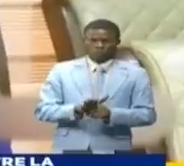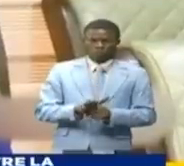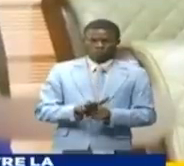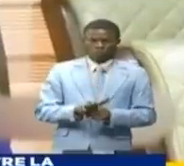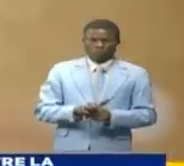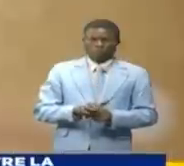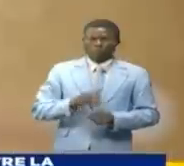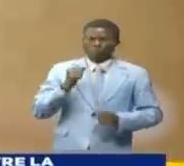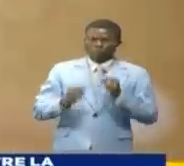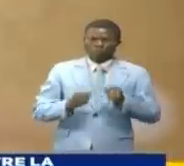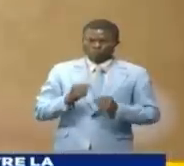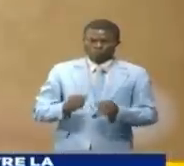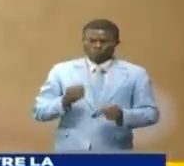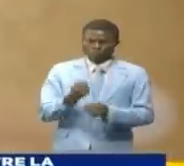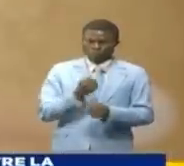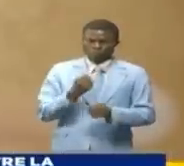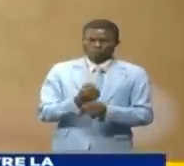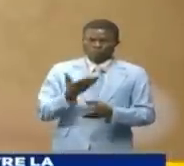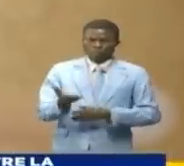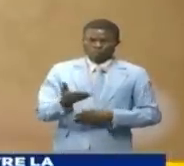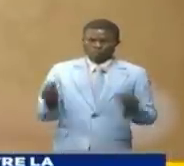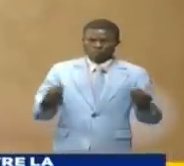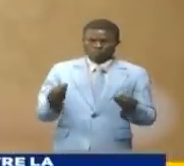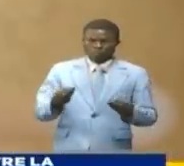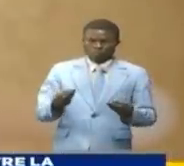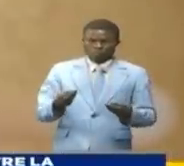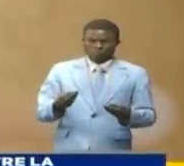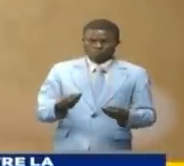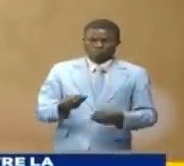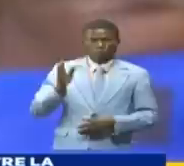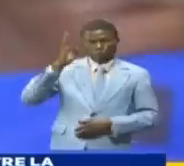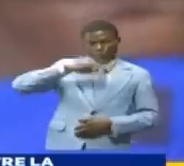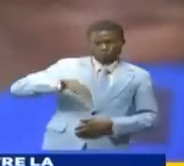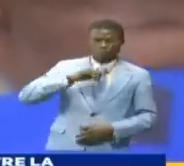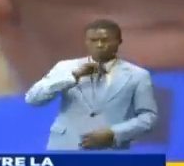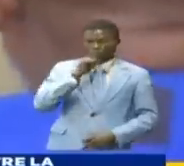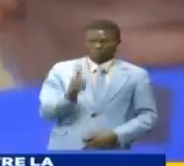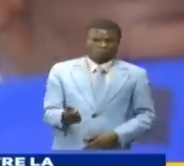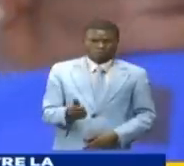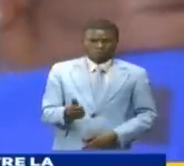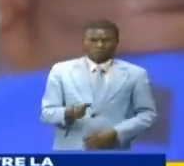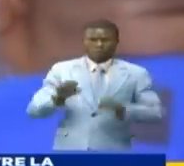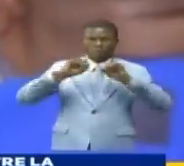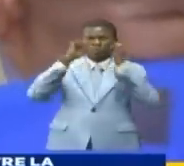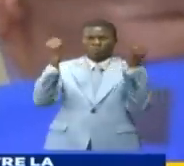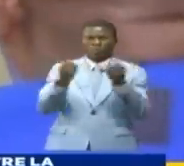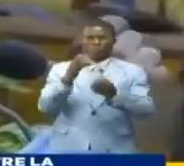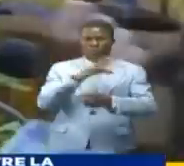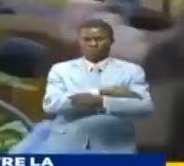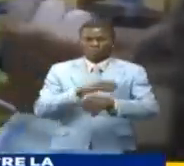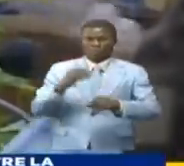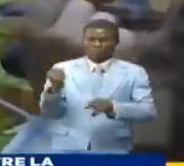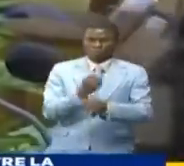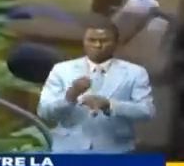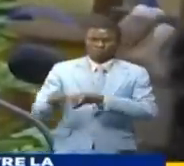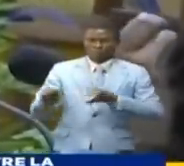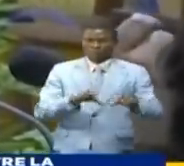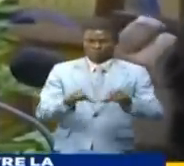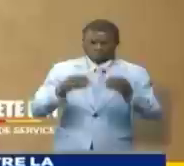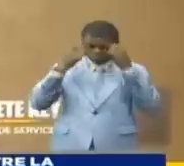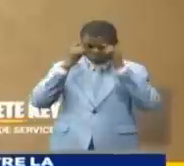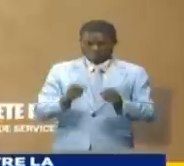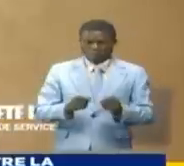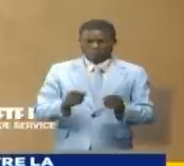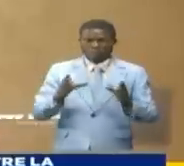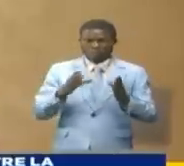vivace, pour ne pas subir un endormissement. Pour la société civile, les actions communes décidées ensemble tombent